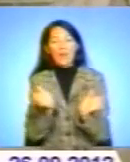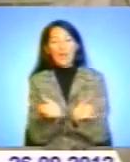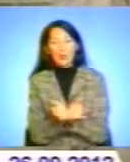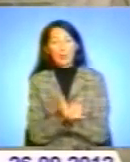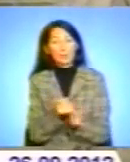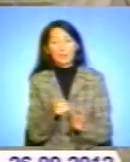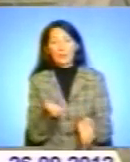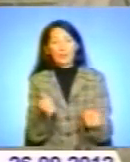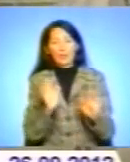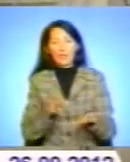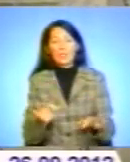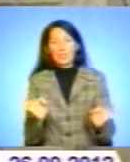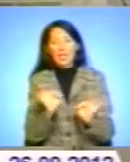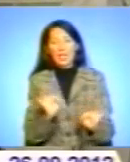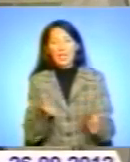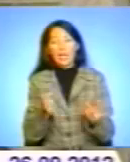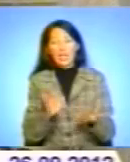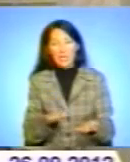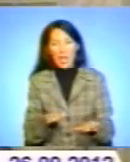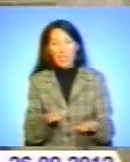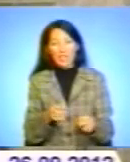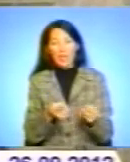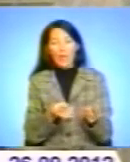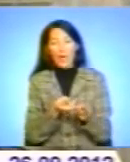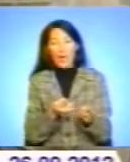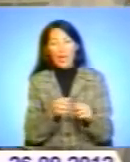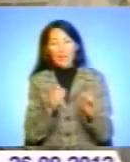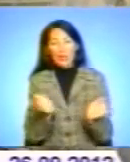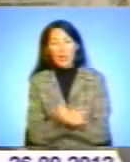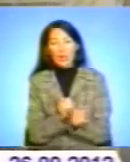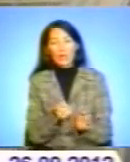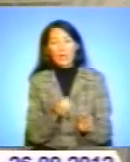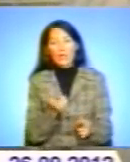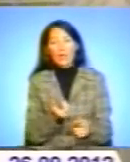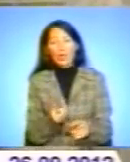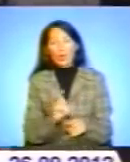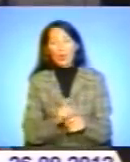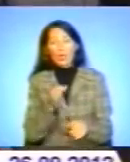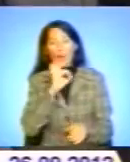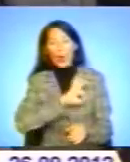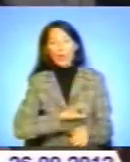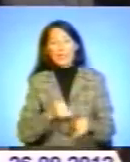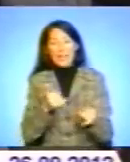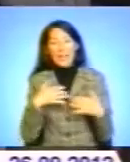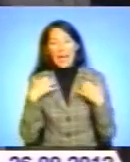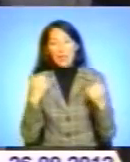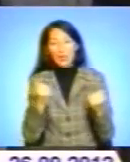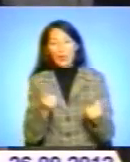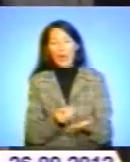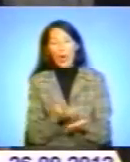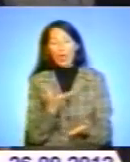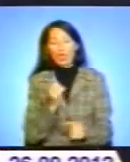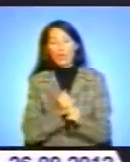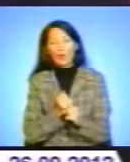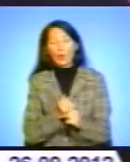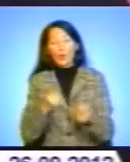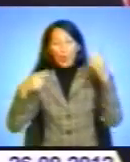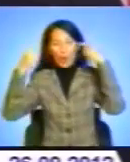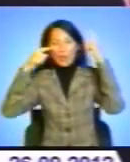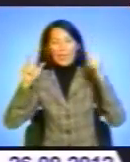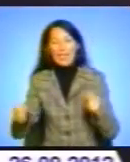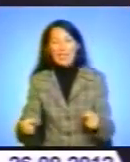ніяких залишків, тим більше, що він дуже корисний для здоров'я. Оцінив роботу винахідників очільник уряду.